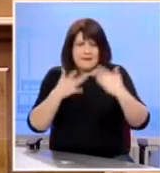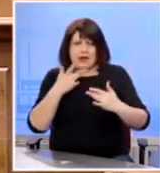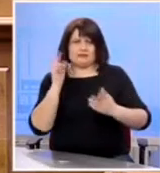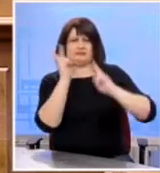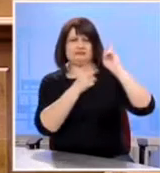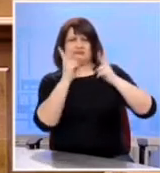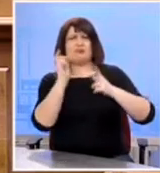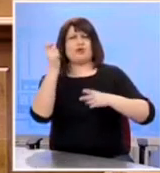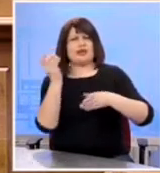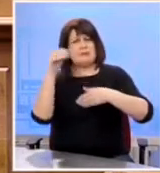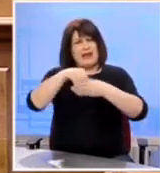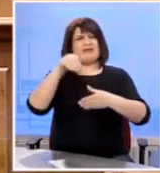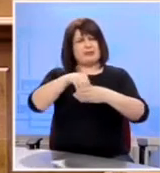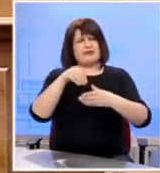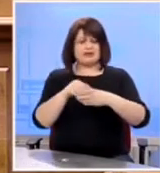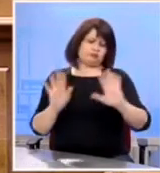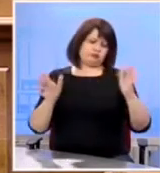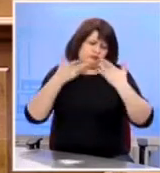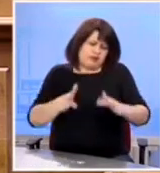καταγγέλλοντας πολιτικές παρεμβάσεις.